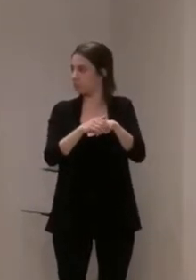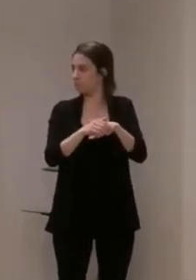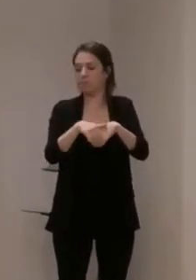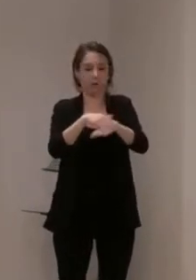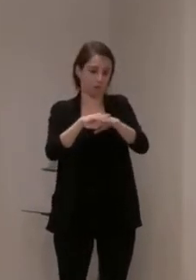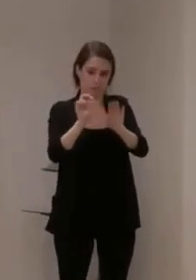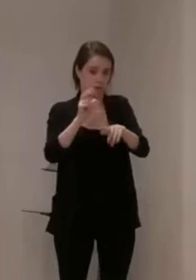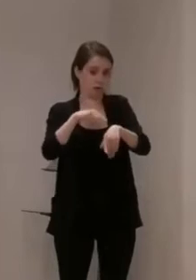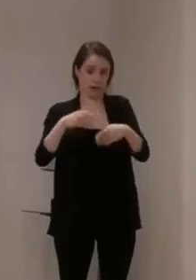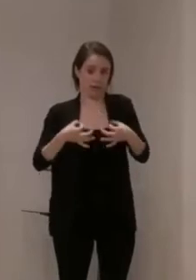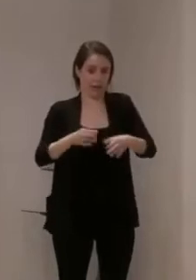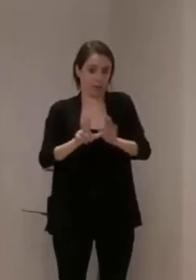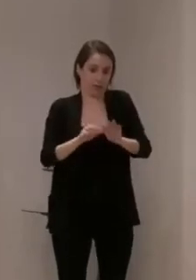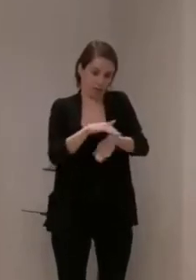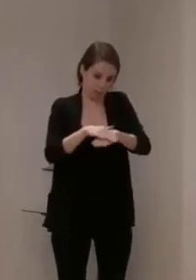complicada.